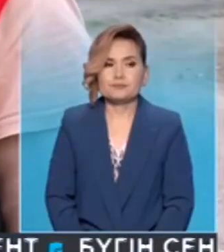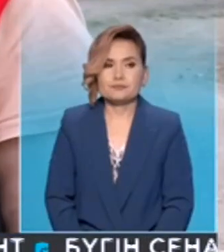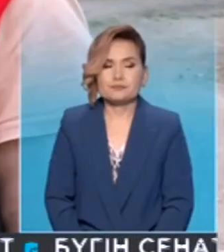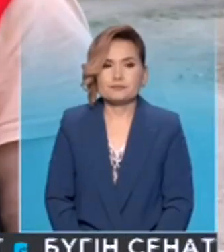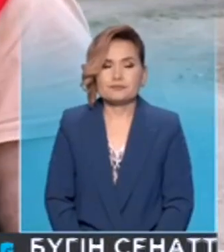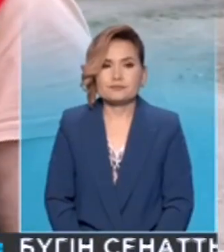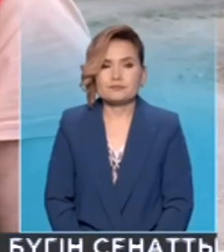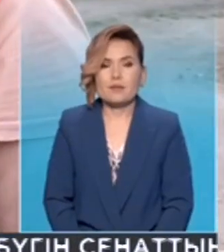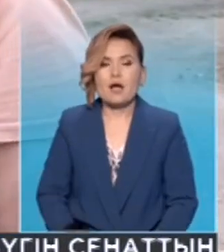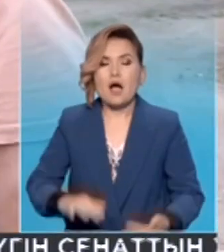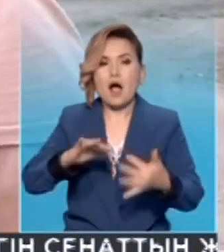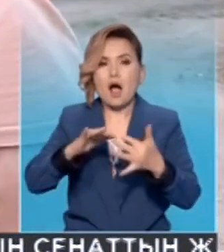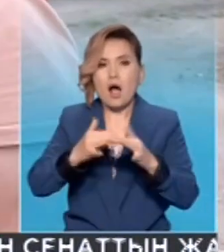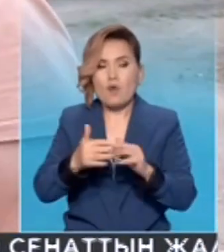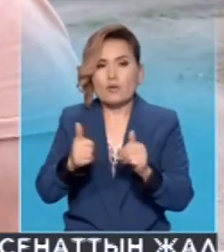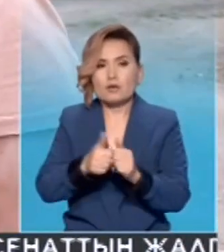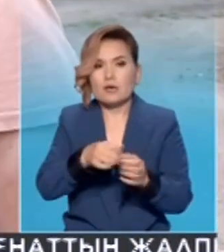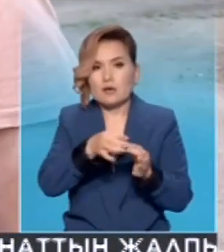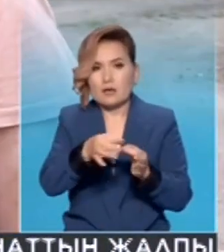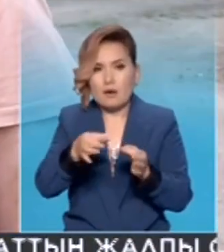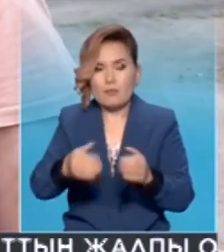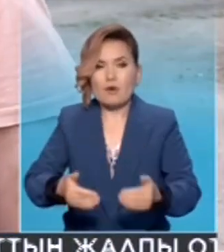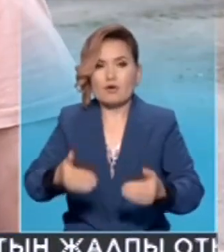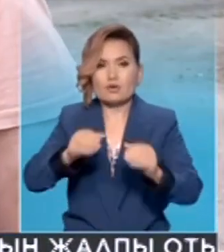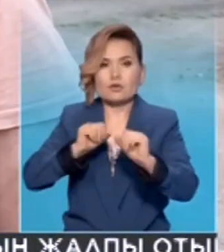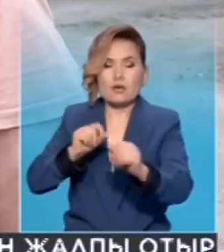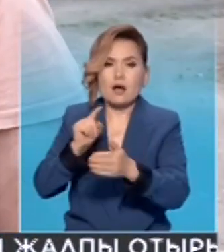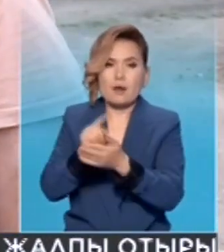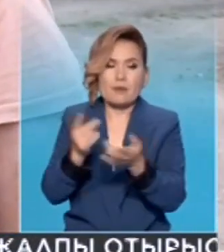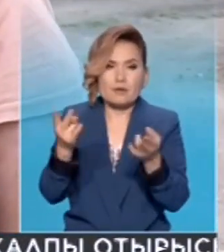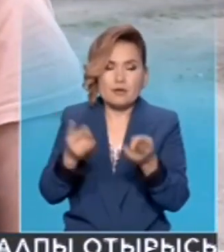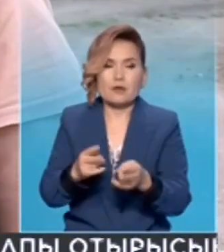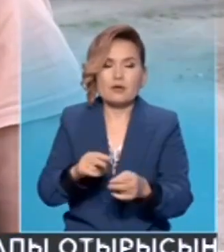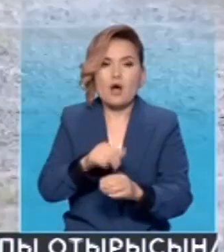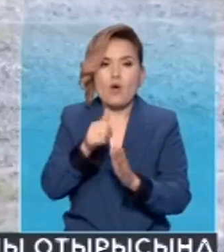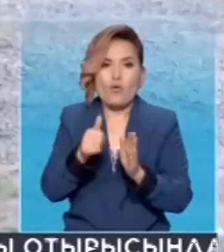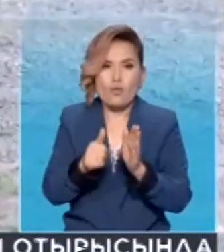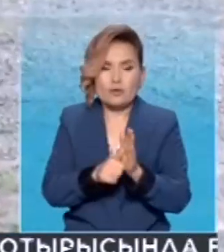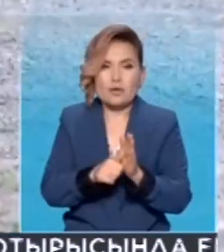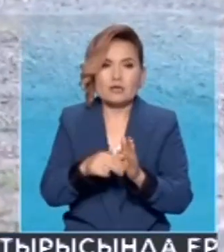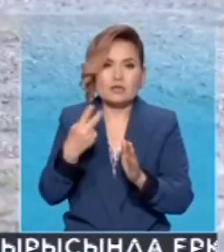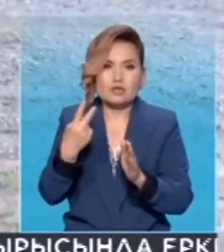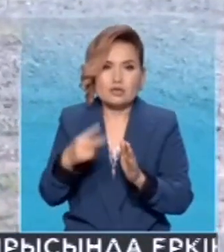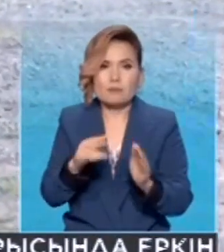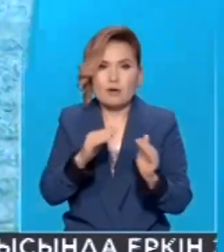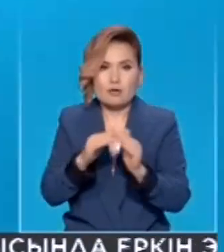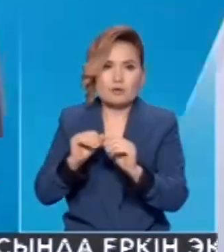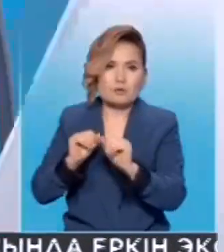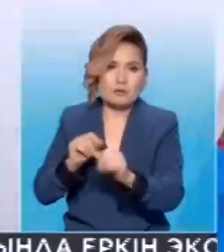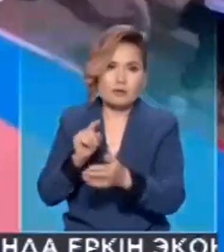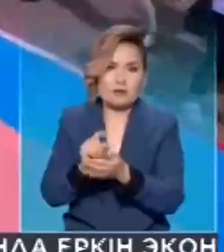Енді мына ауылдың мына жағынан бастаса екен дейміз, 16-20 үйлі кеткелі тұр.